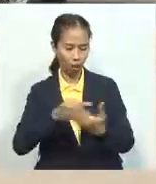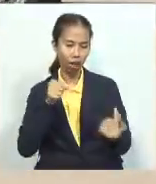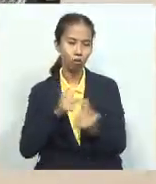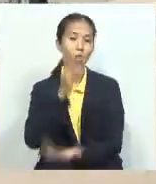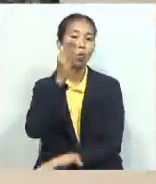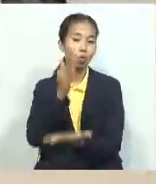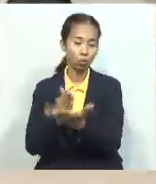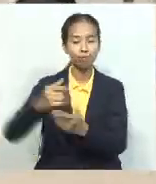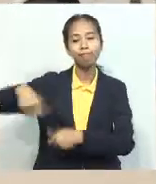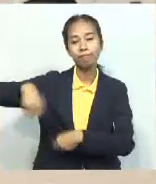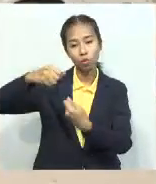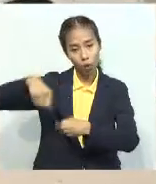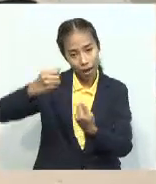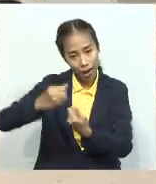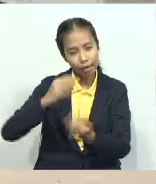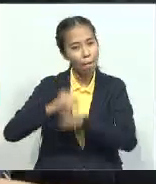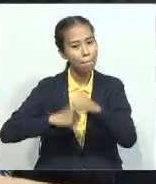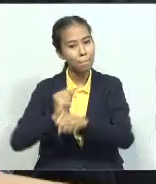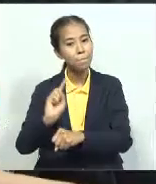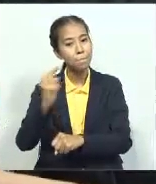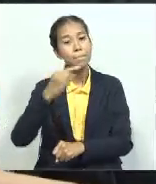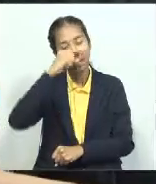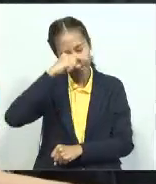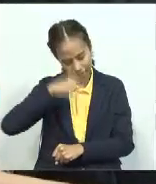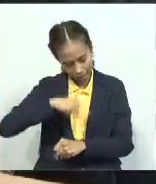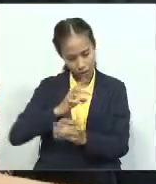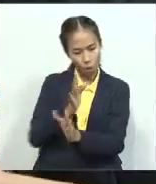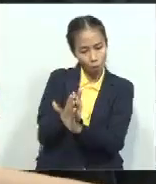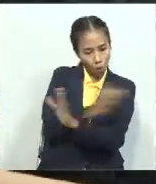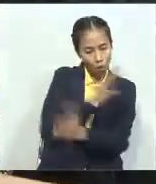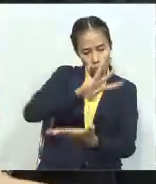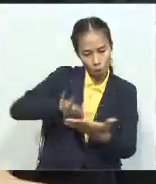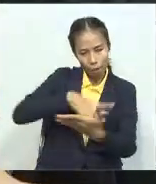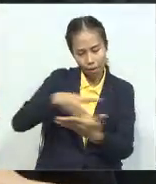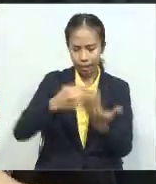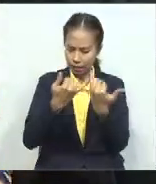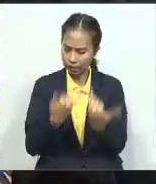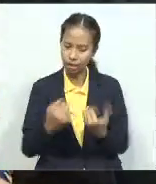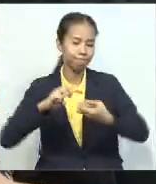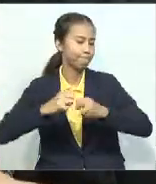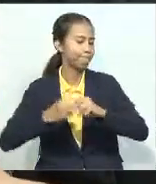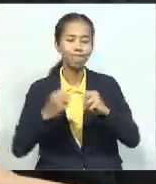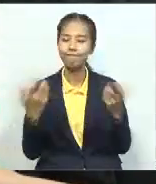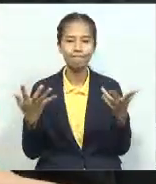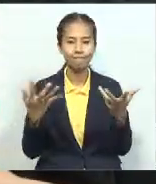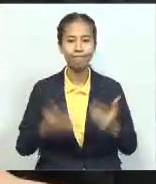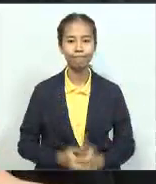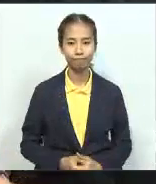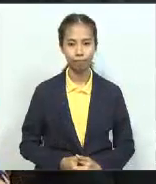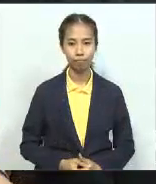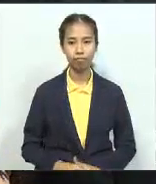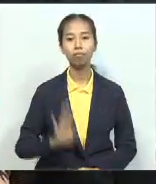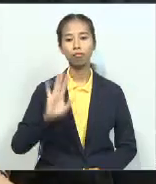ช่วงเทศกาลสงกรานต์หรือปีใหม่ไทยไว้ล่วงหน้าได้เป็นอย่างดีจึงทำให้ไม่เกิดปัญหาในการเดินทาง เวลา